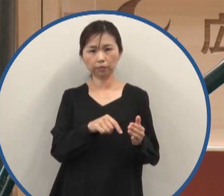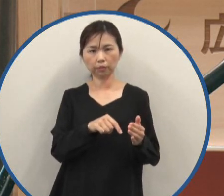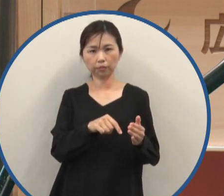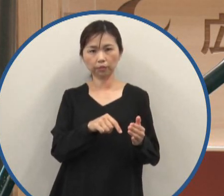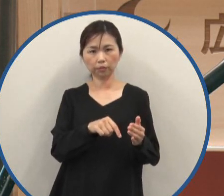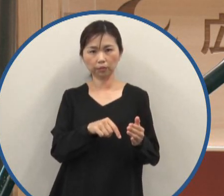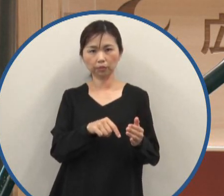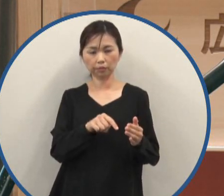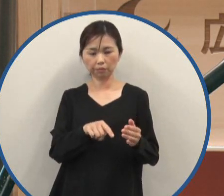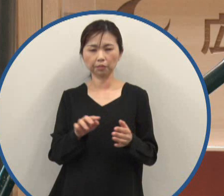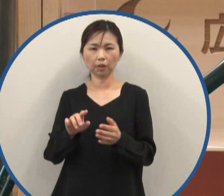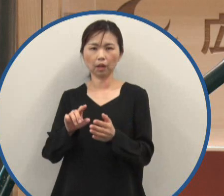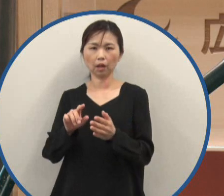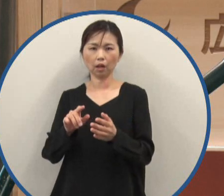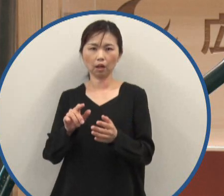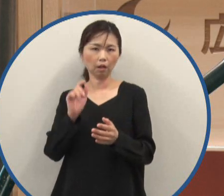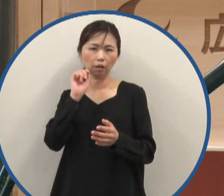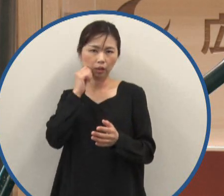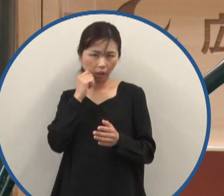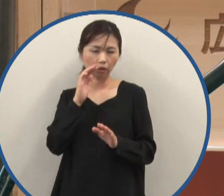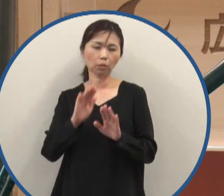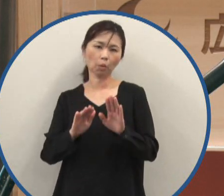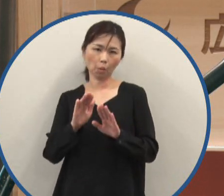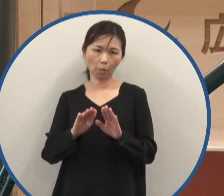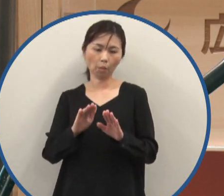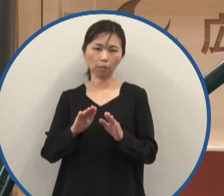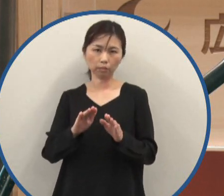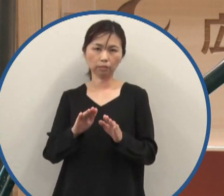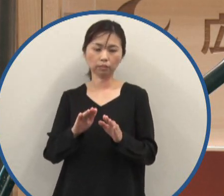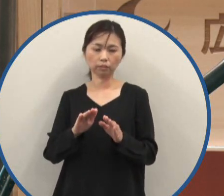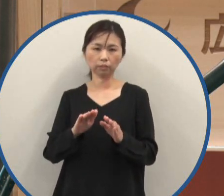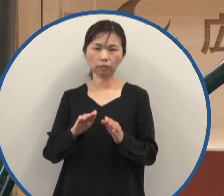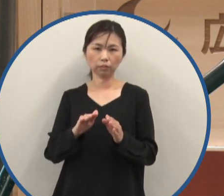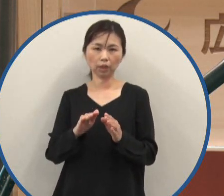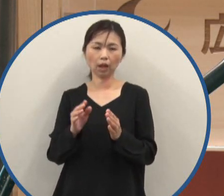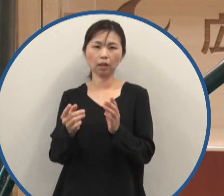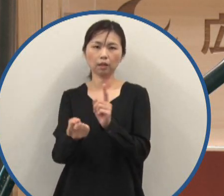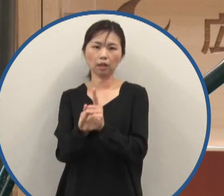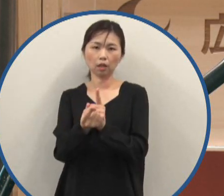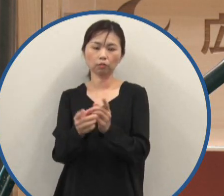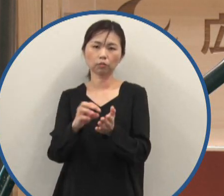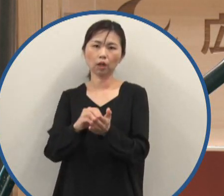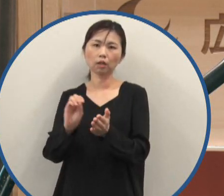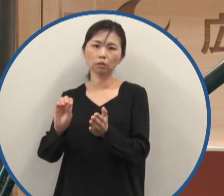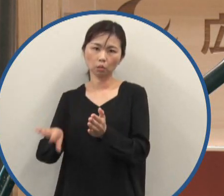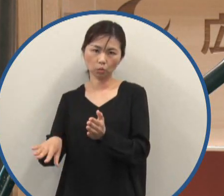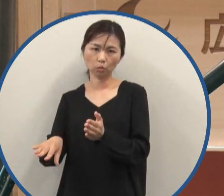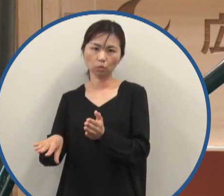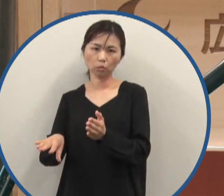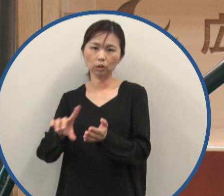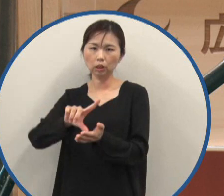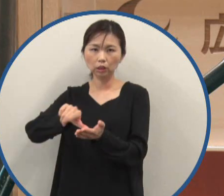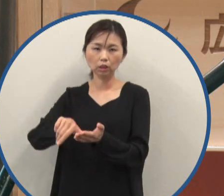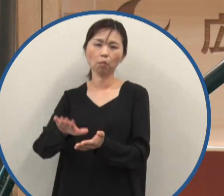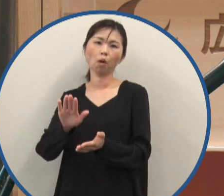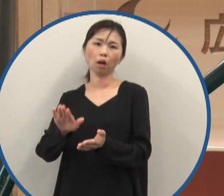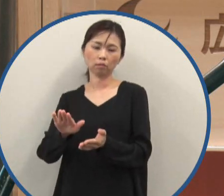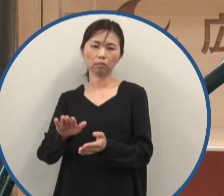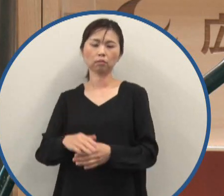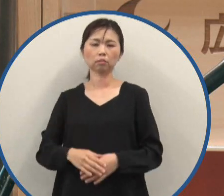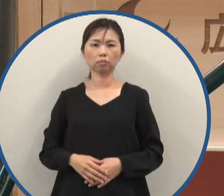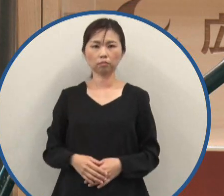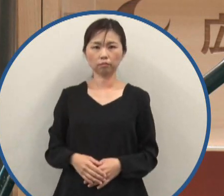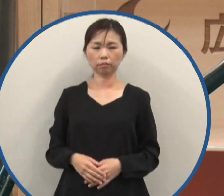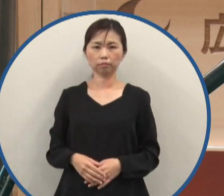をいたします。ですから、どこか対策をしないというところが出てくると思います。で、これは非常